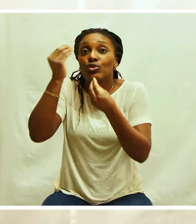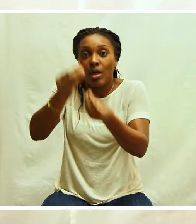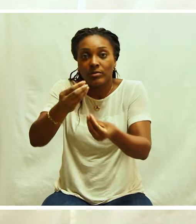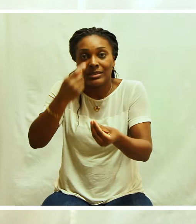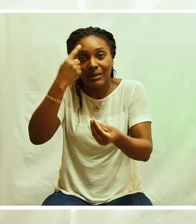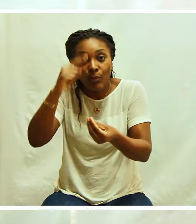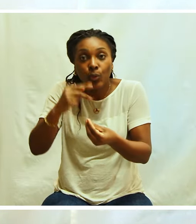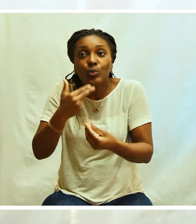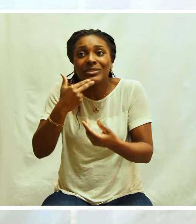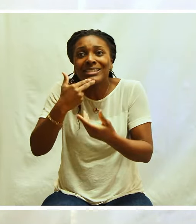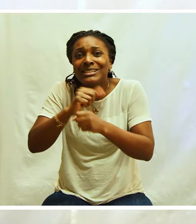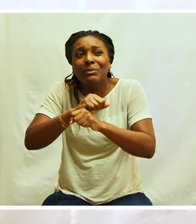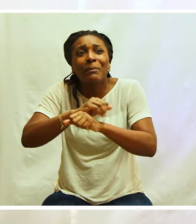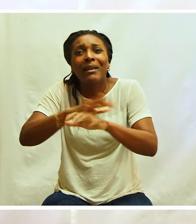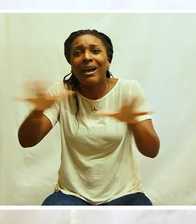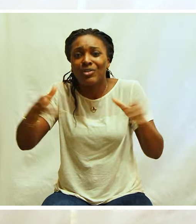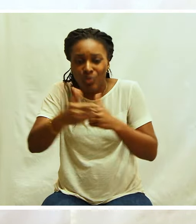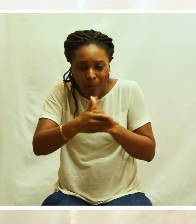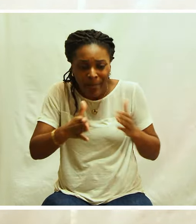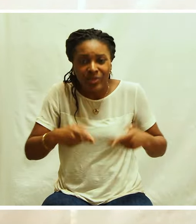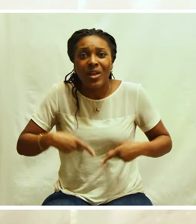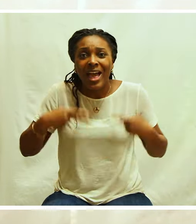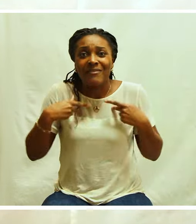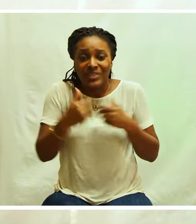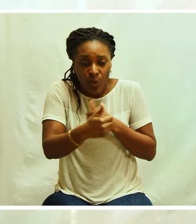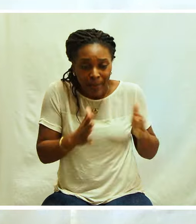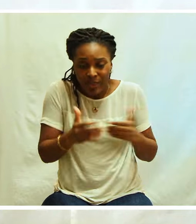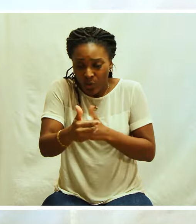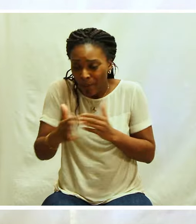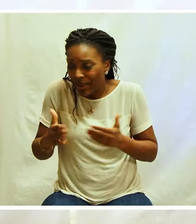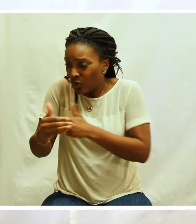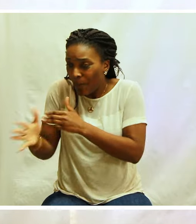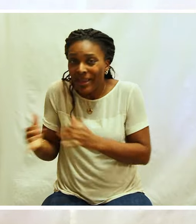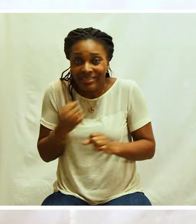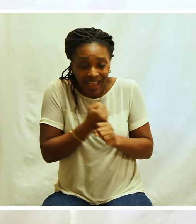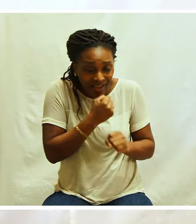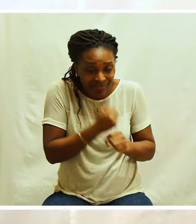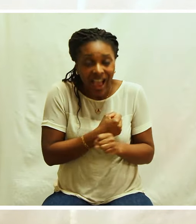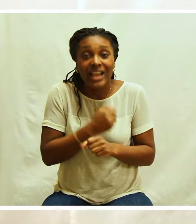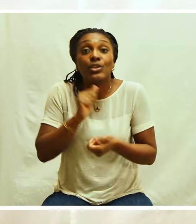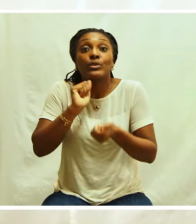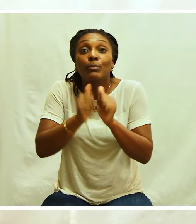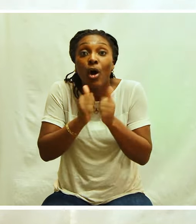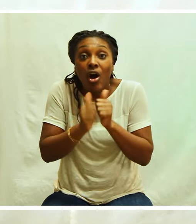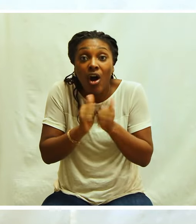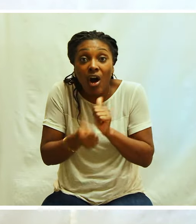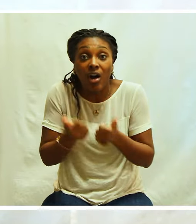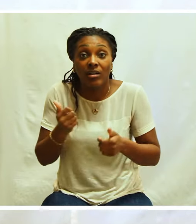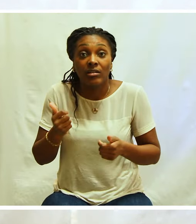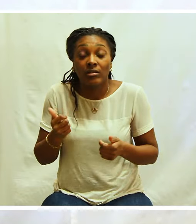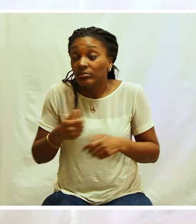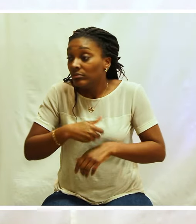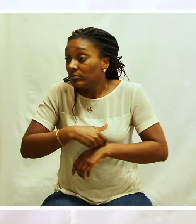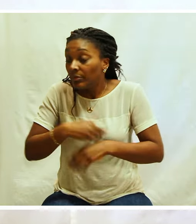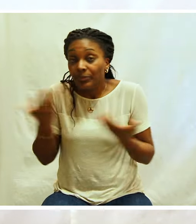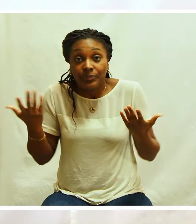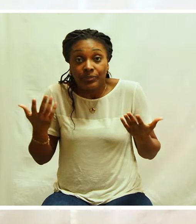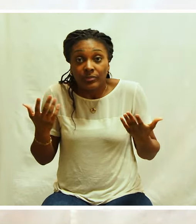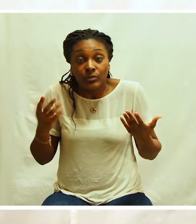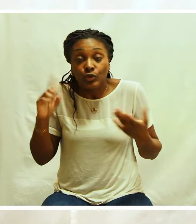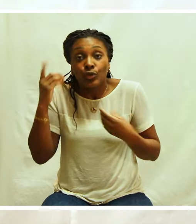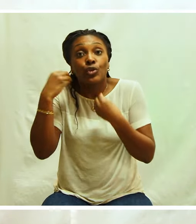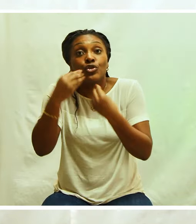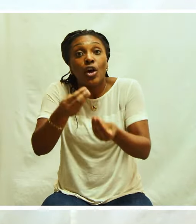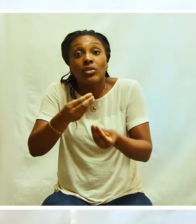donnés, ça peut être dans tous les domaines de la vie. Que ça soit dans ton travail, que ça soit même dans ton sport, Dieu veut te donner des dons pour